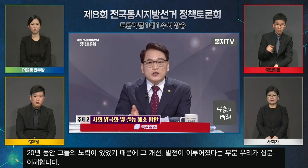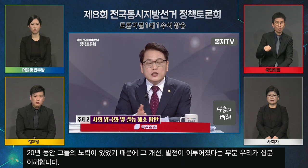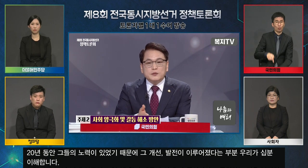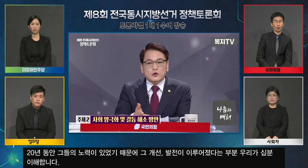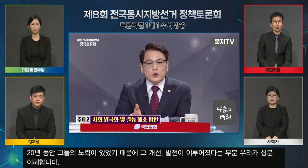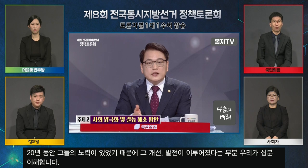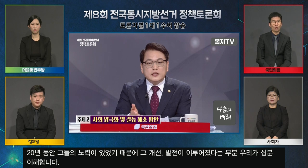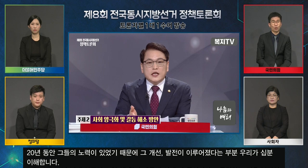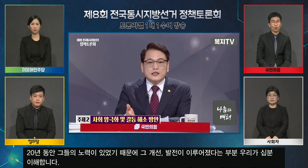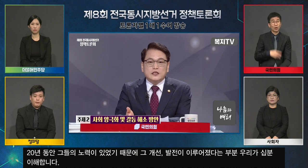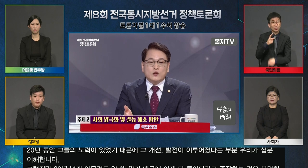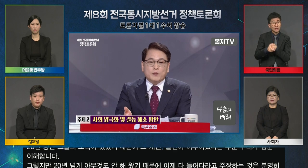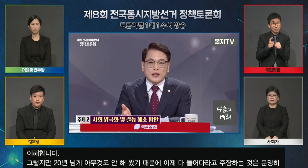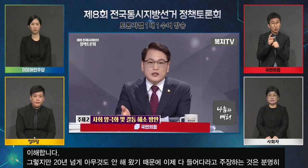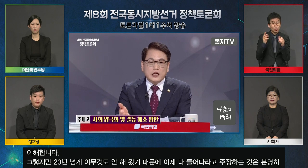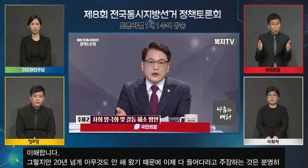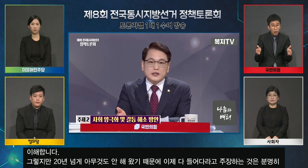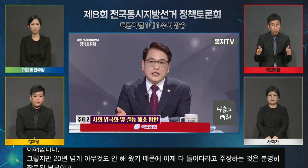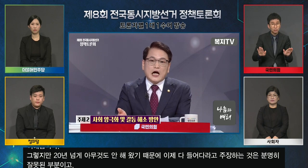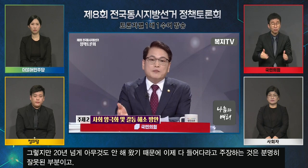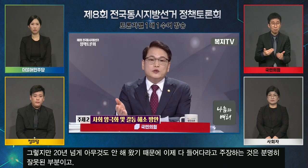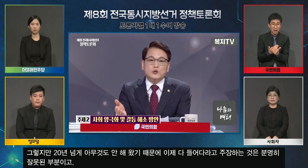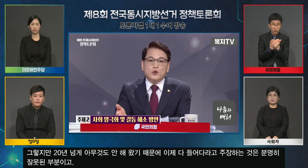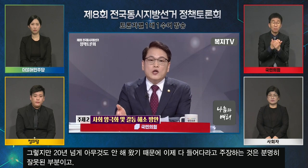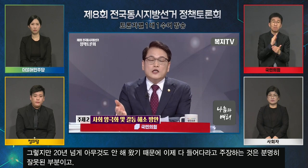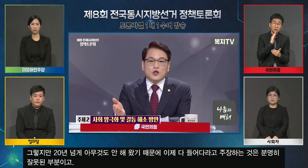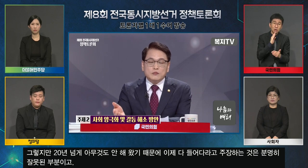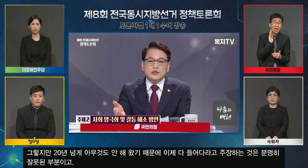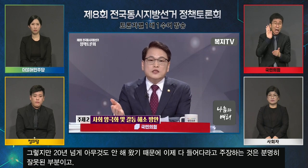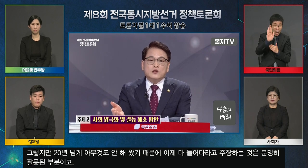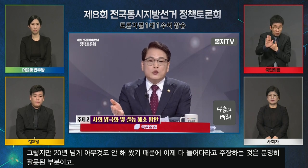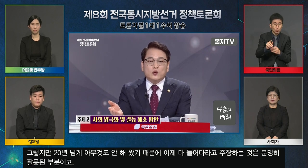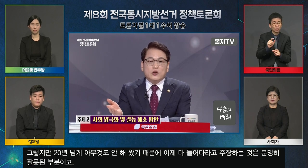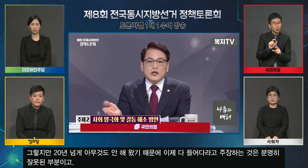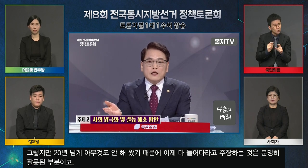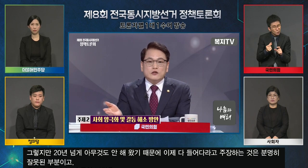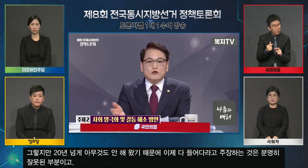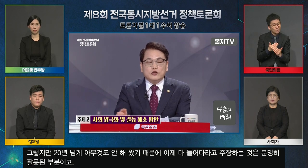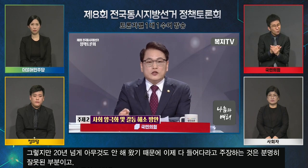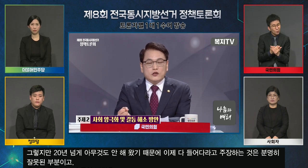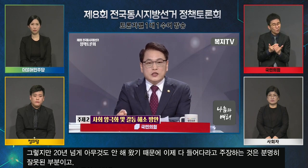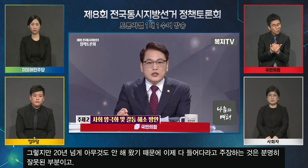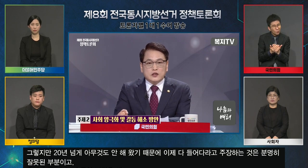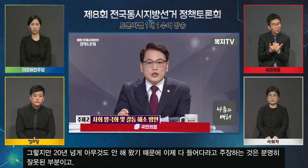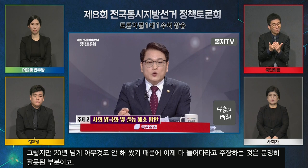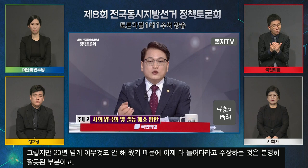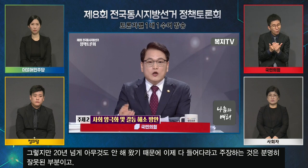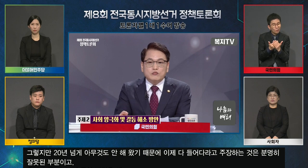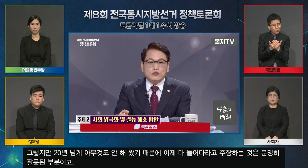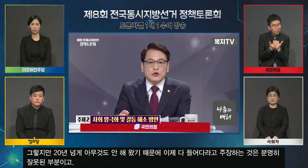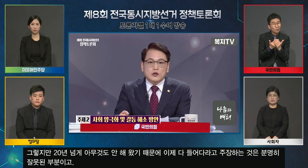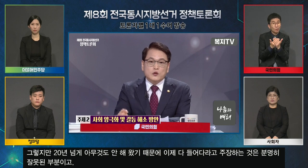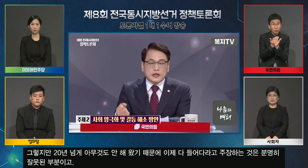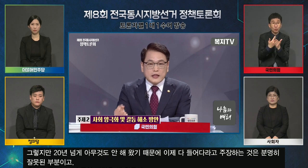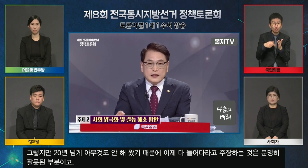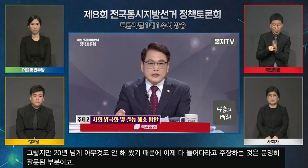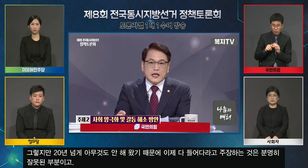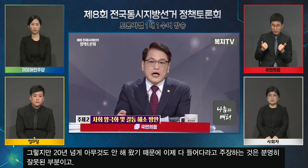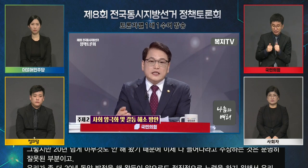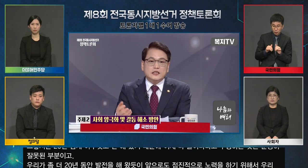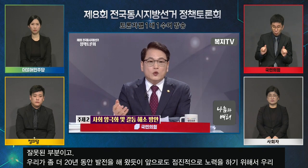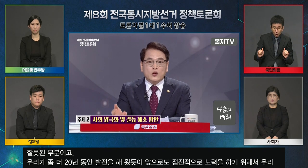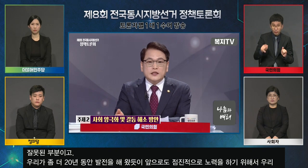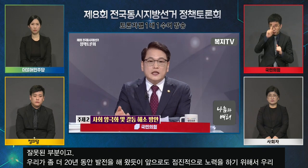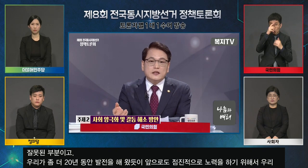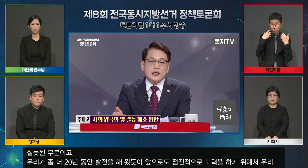좀 더 20년 동안 지금까지 그래도 발전을 해왔듯이 앞으로도 점진적으로 노력을 하기 위해서 우리 정치인들, 또 정부, 그리고 장애인